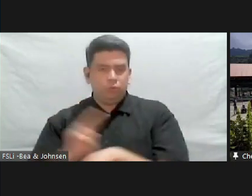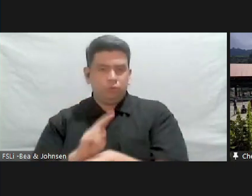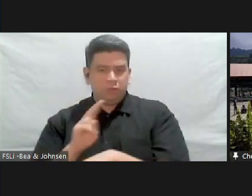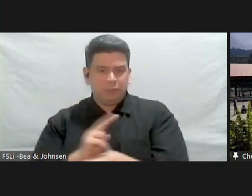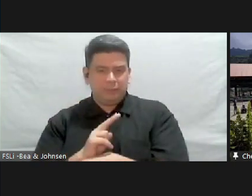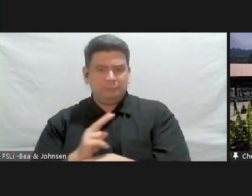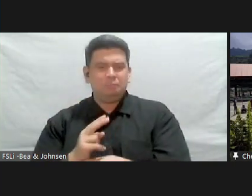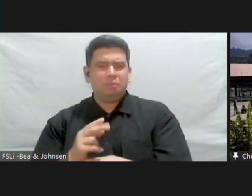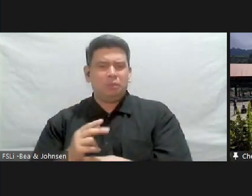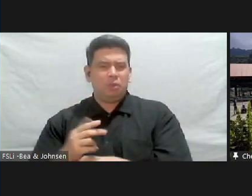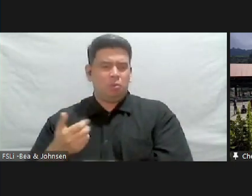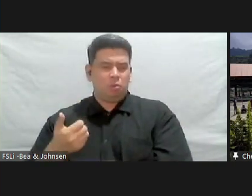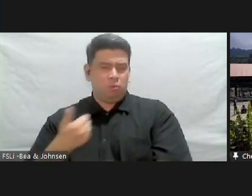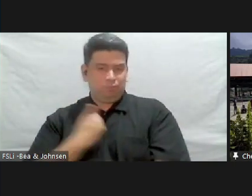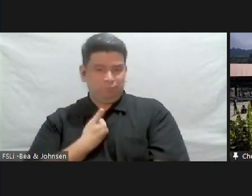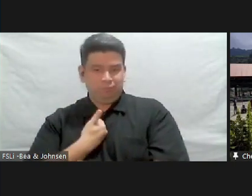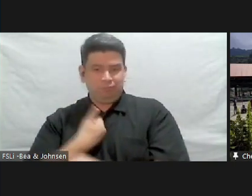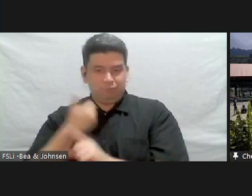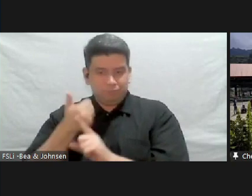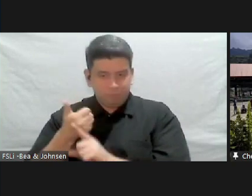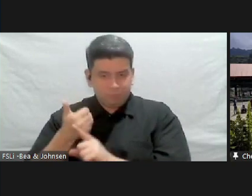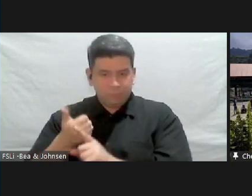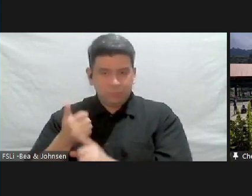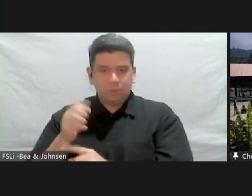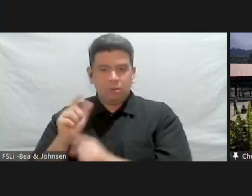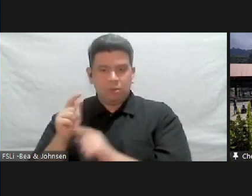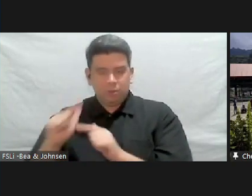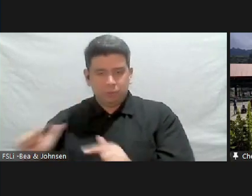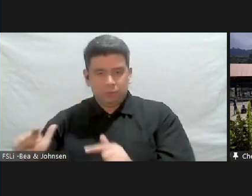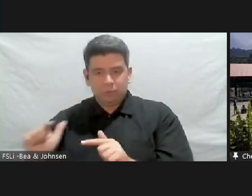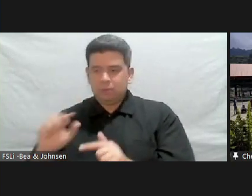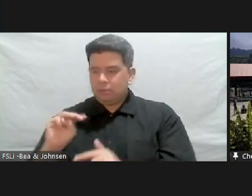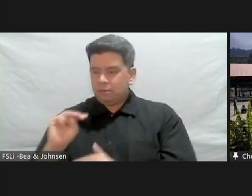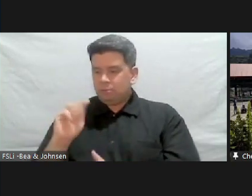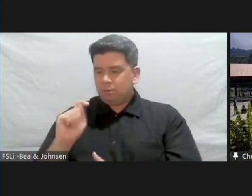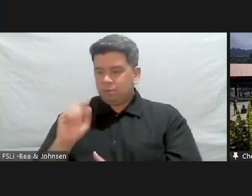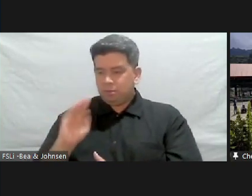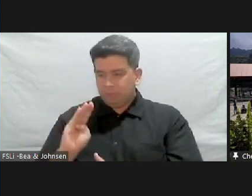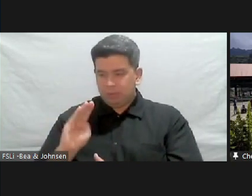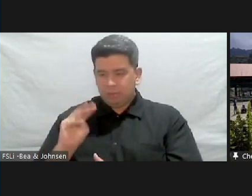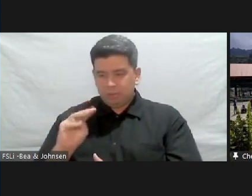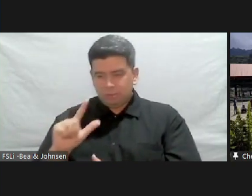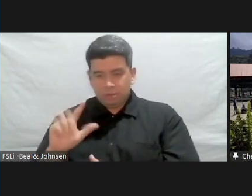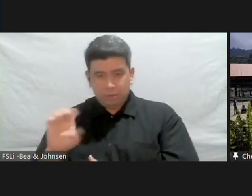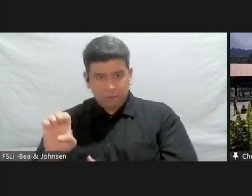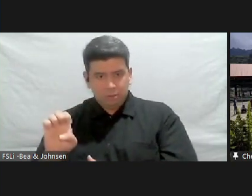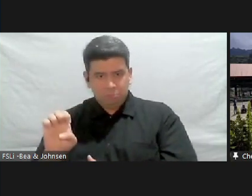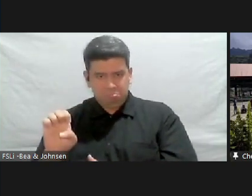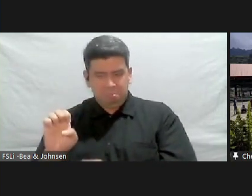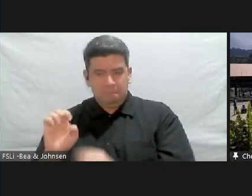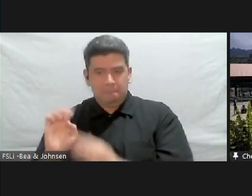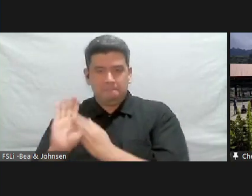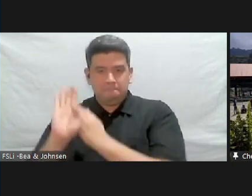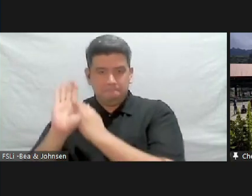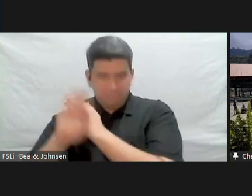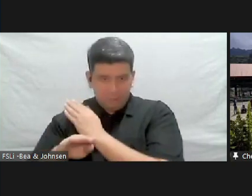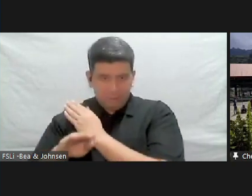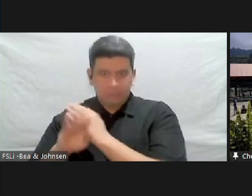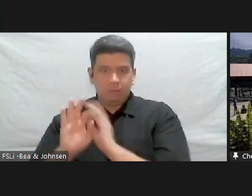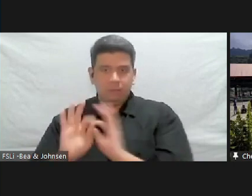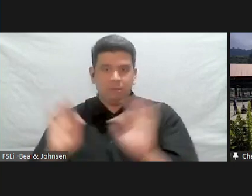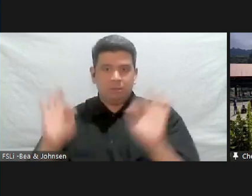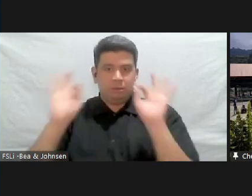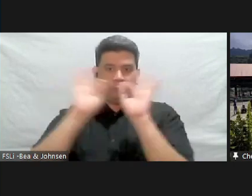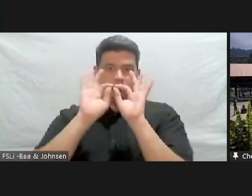sana itong MTBMLE na ito ay maibalik. Kasi po talaga itong MTBMLE, siya talaga ang